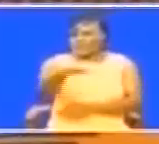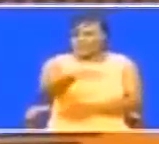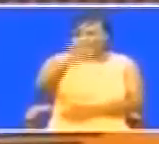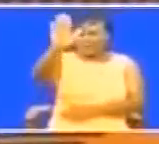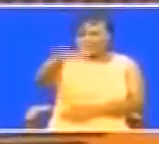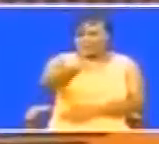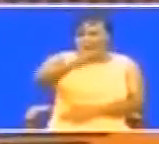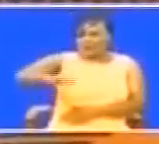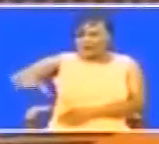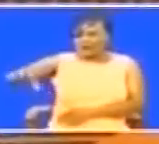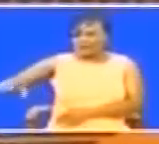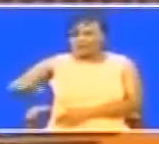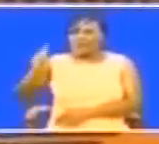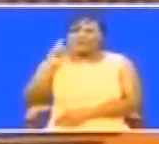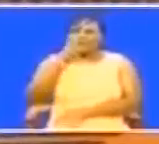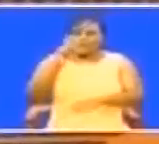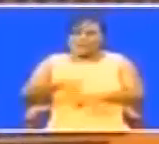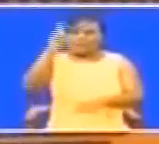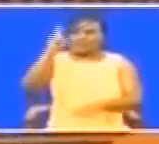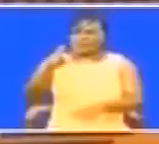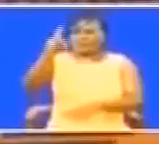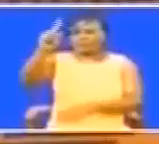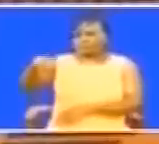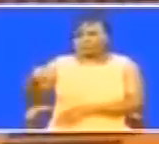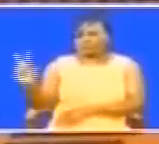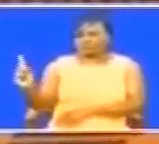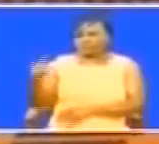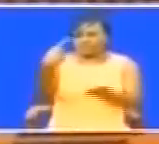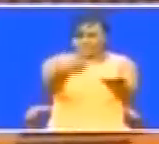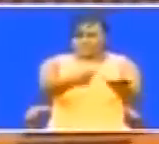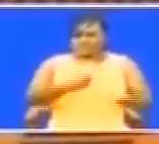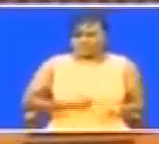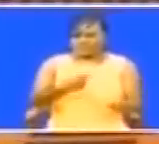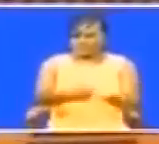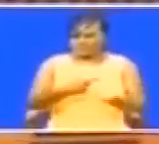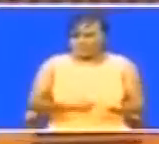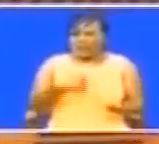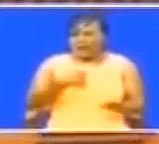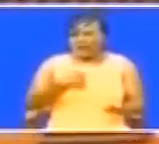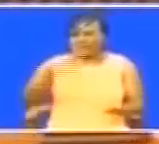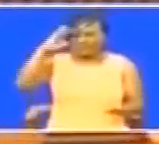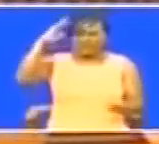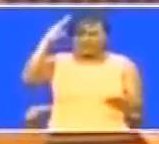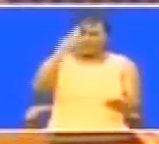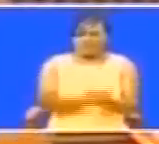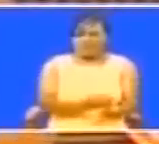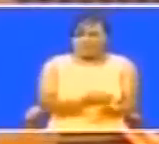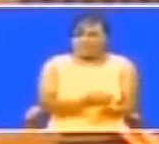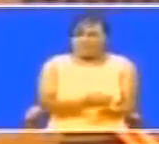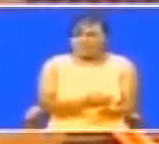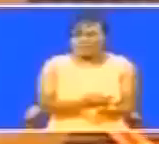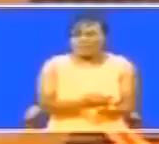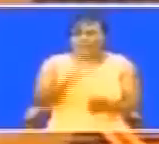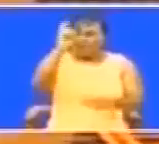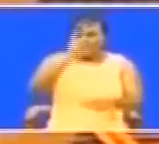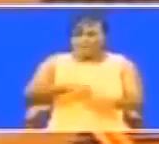la kaunti ya Embu wamepitisha hoja ya kutokuwa na wawakilishi wa wadi katika bunge